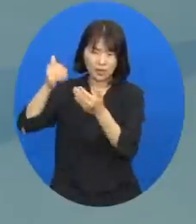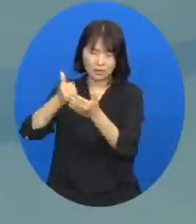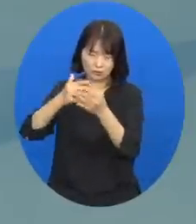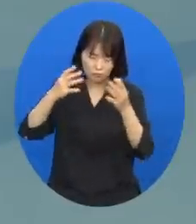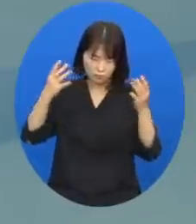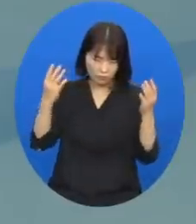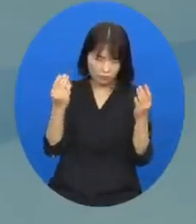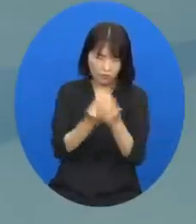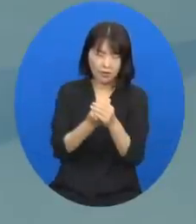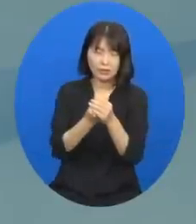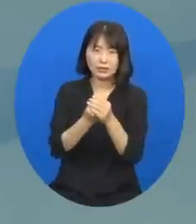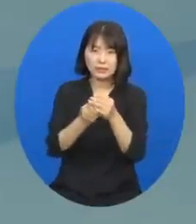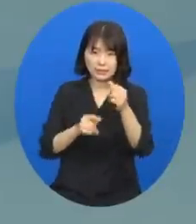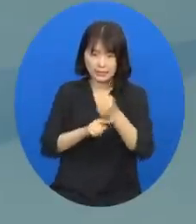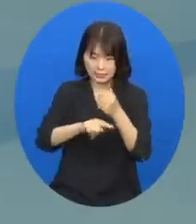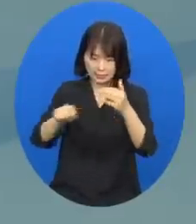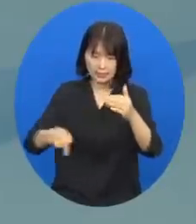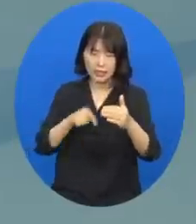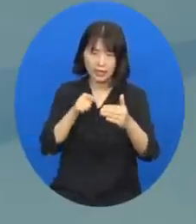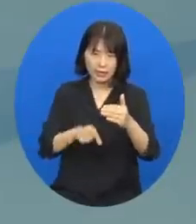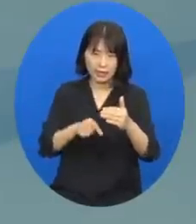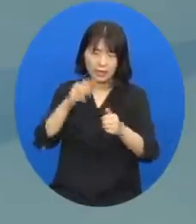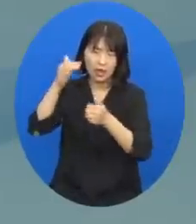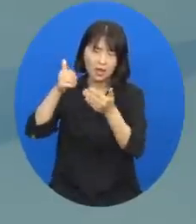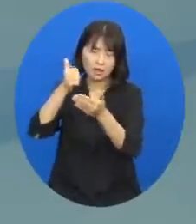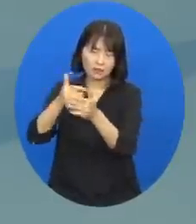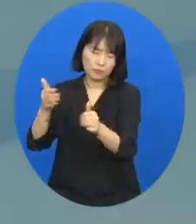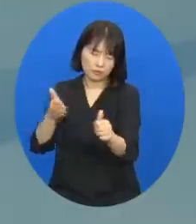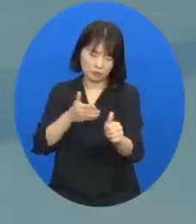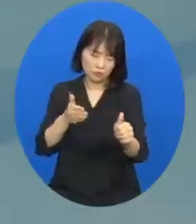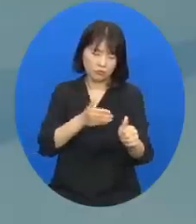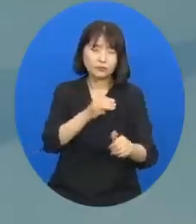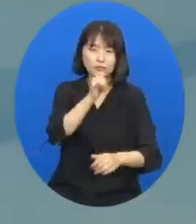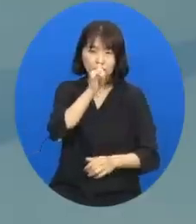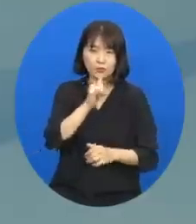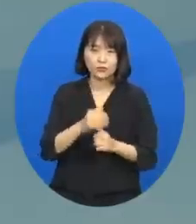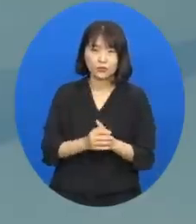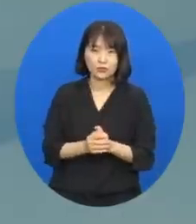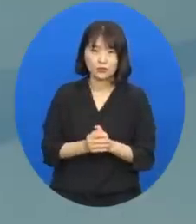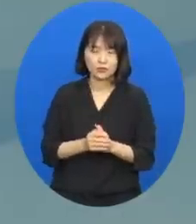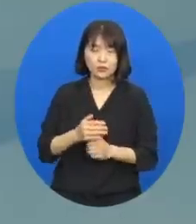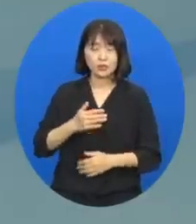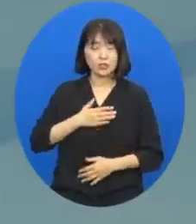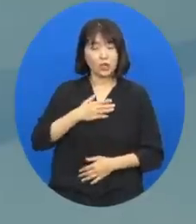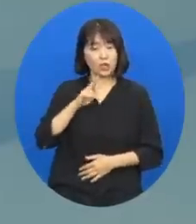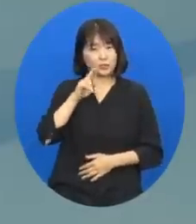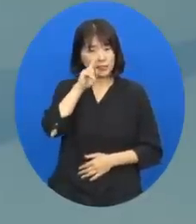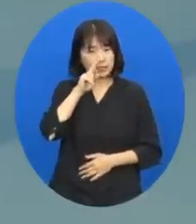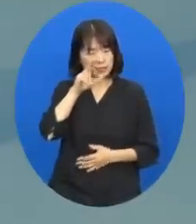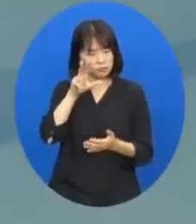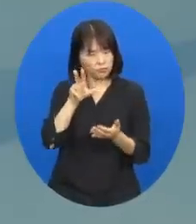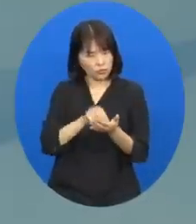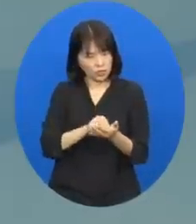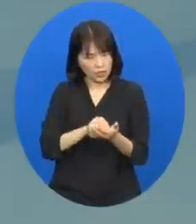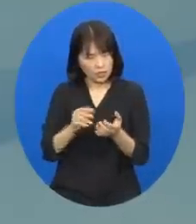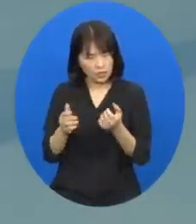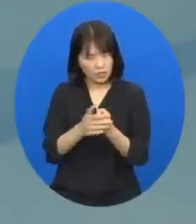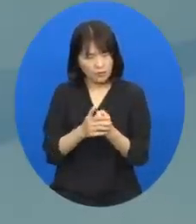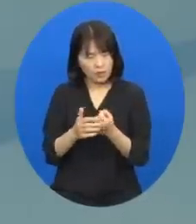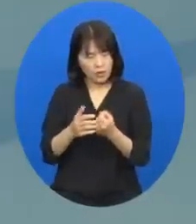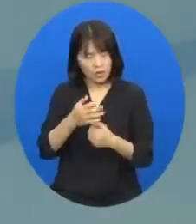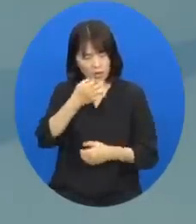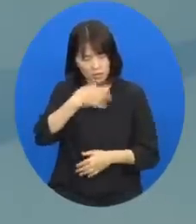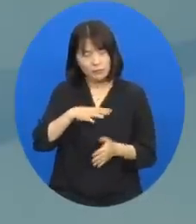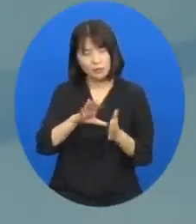섭리의 하시고 안배 하신 거죠 또는 시계 문제를 가지고 실험한 적이 있습니다 벌써 한 15년